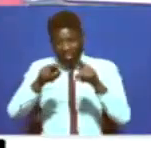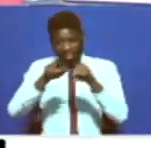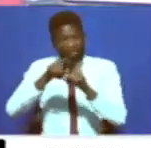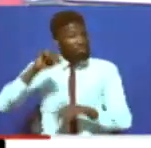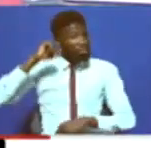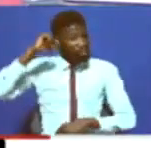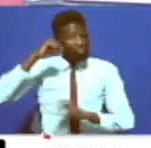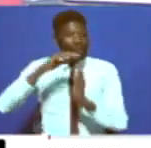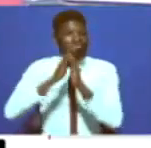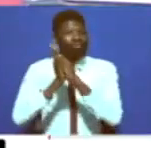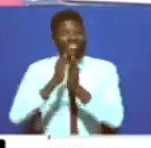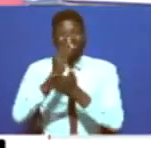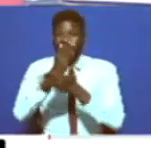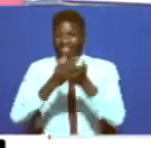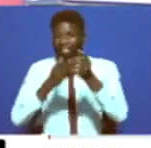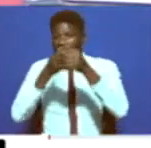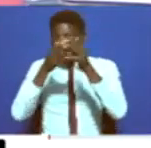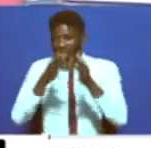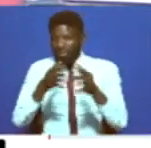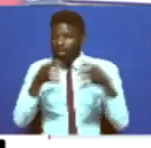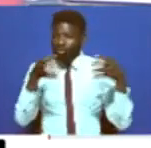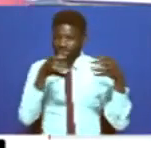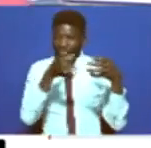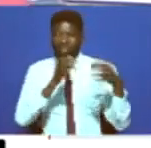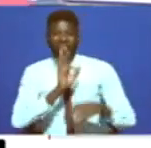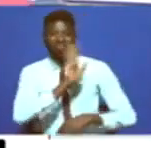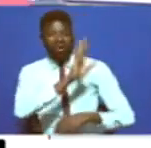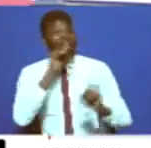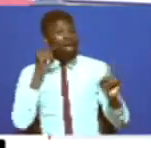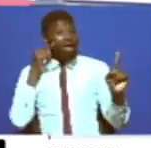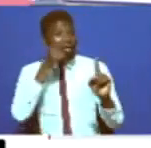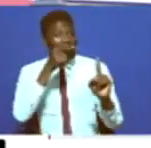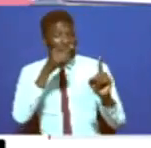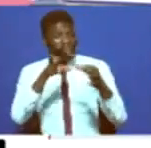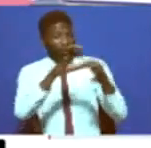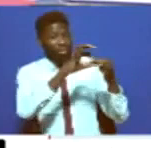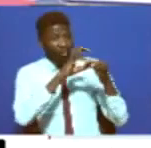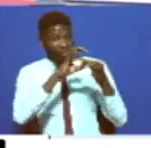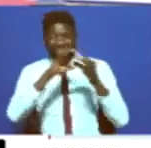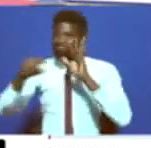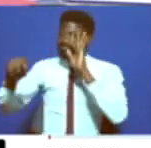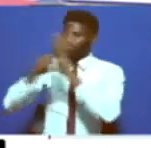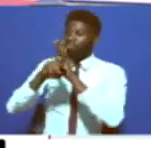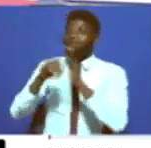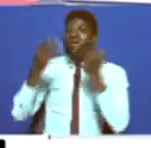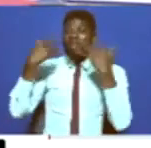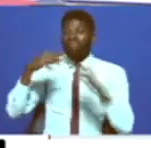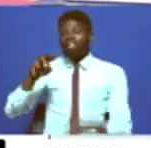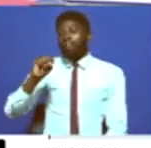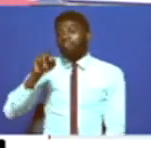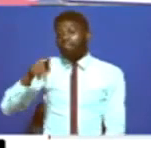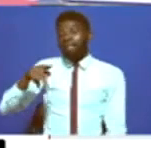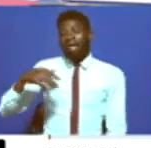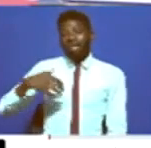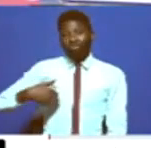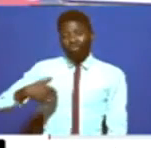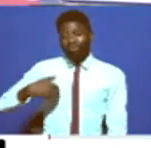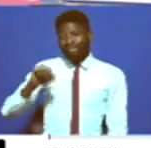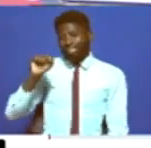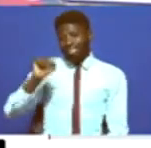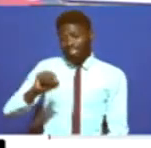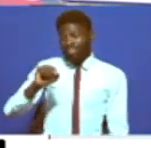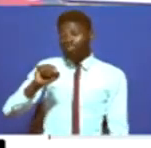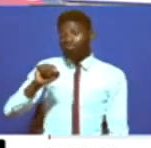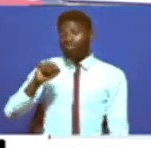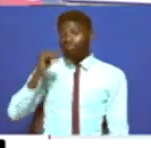Baadhi ya viongozi wanaoegemea muungano wa Azimio la Umoja wamemkashifu mbunge wa Gatundu Kusini Moses Kuria kwa madai ya